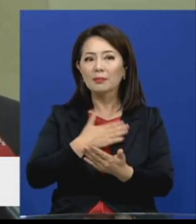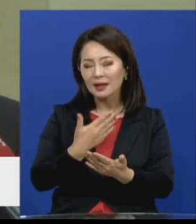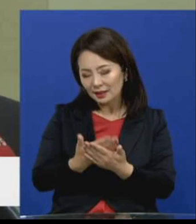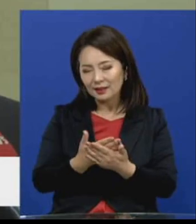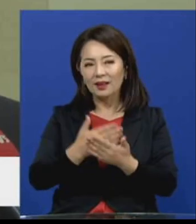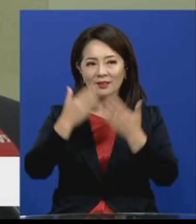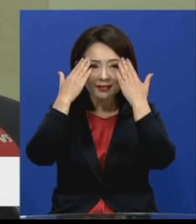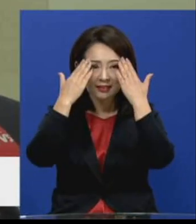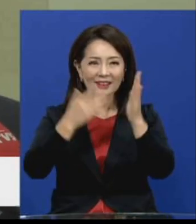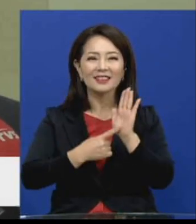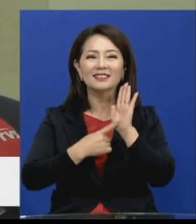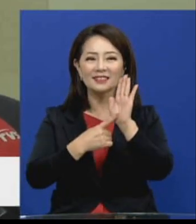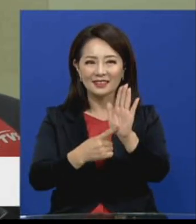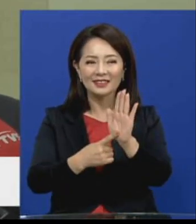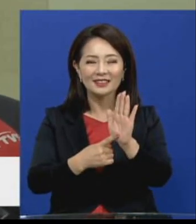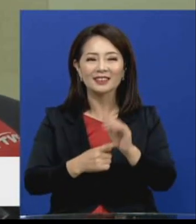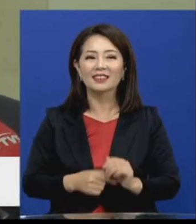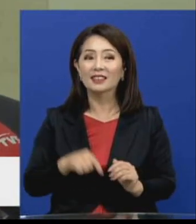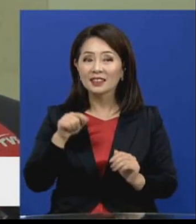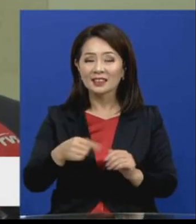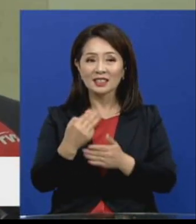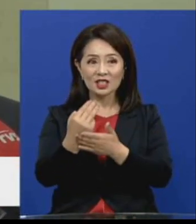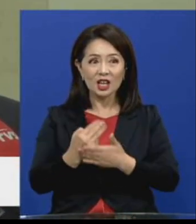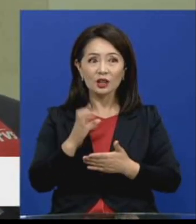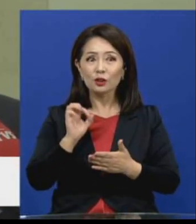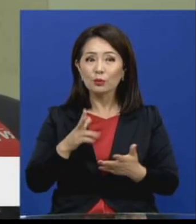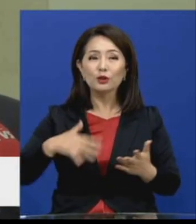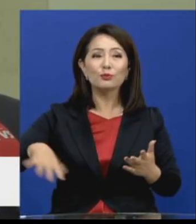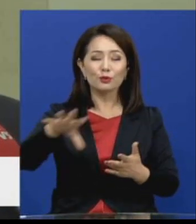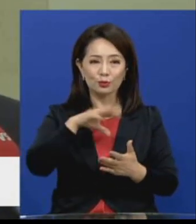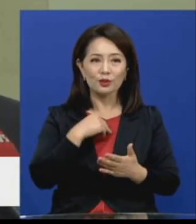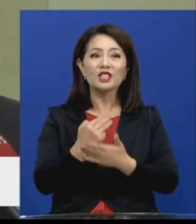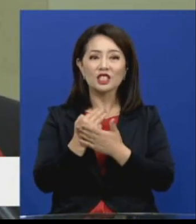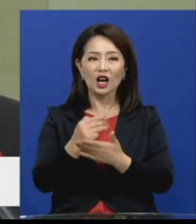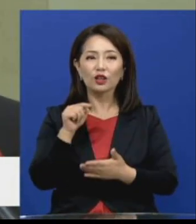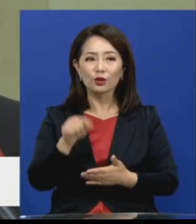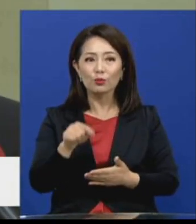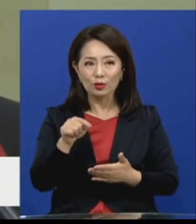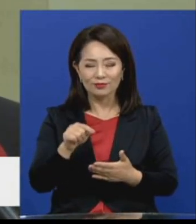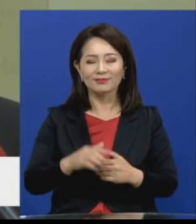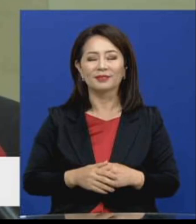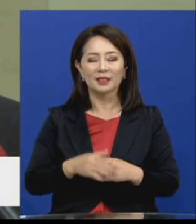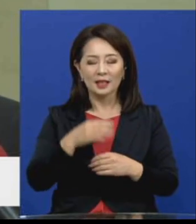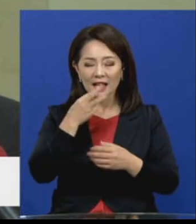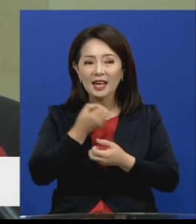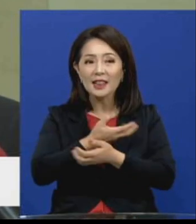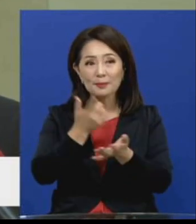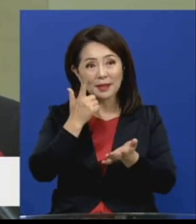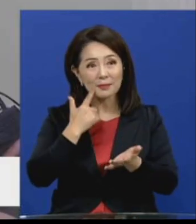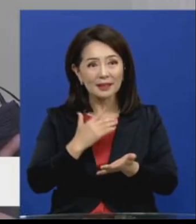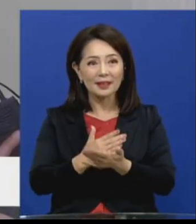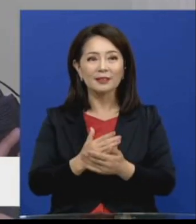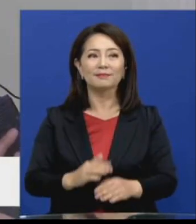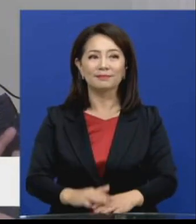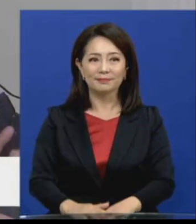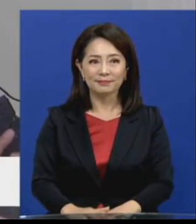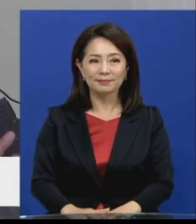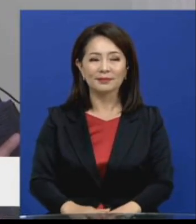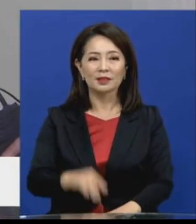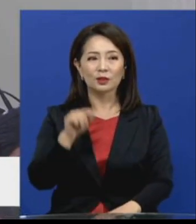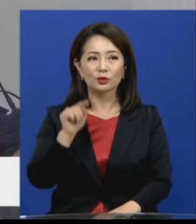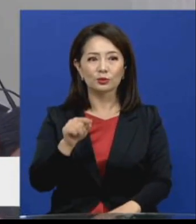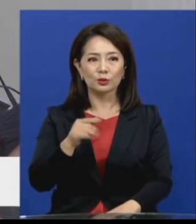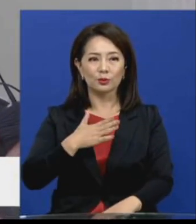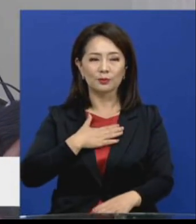баярлсан талархалснаа илэрхийлээд энэ шагнал бол бид бүгдийн шагнал шүү гэдгийг мэдгэцхийг өсч байна.